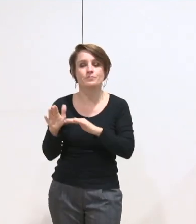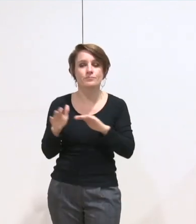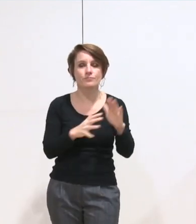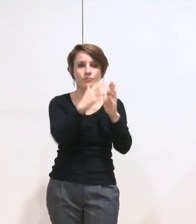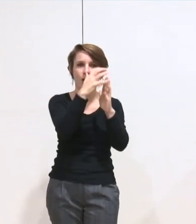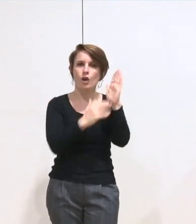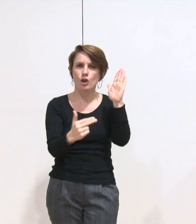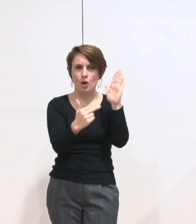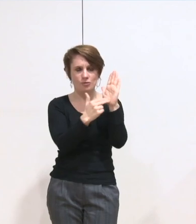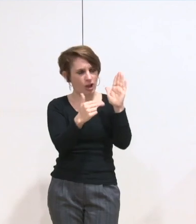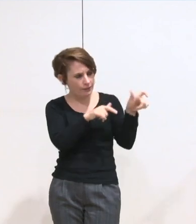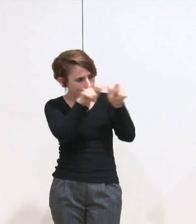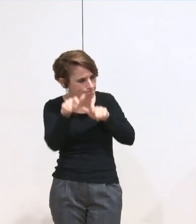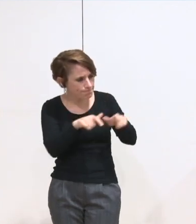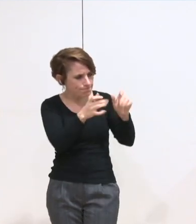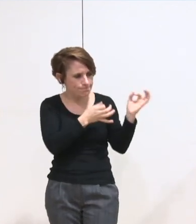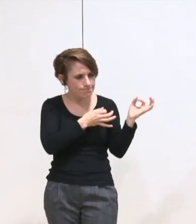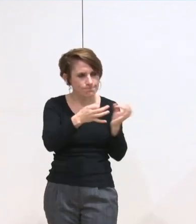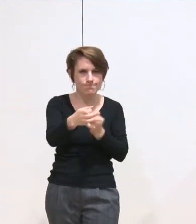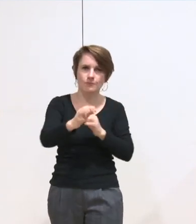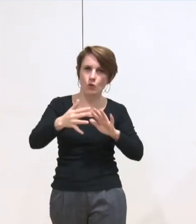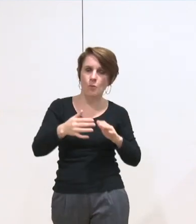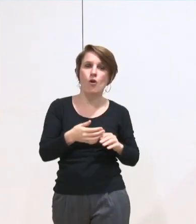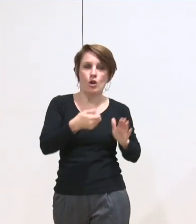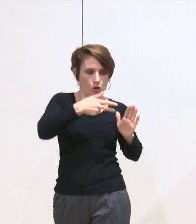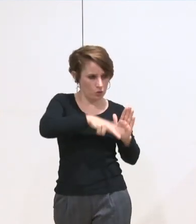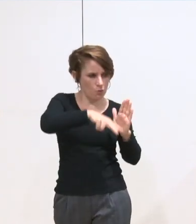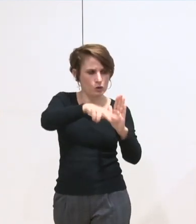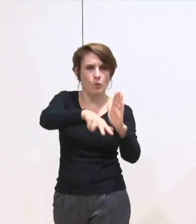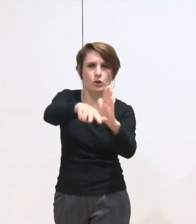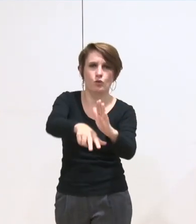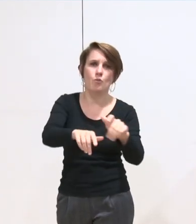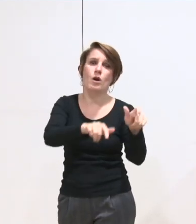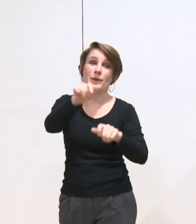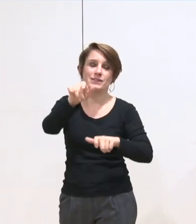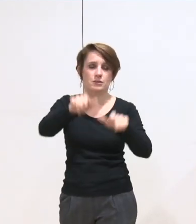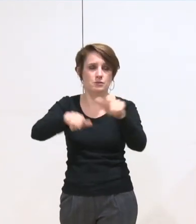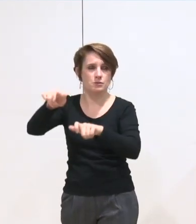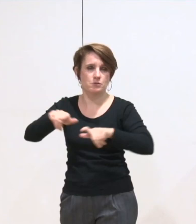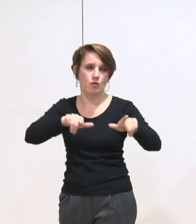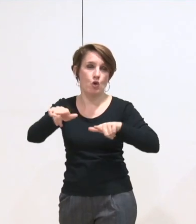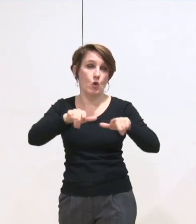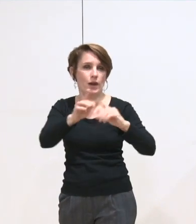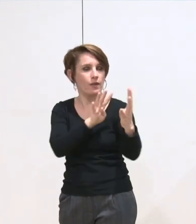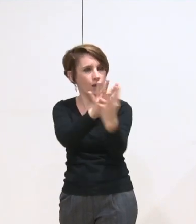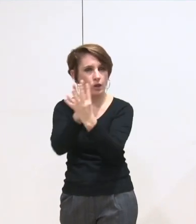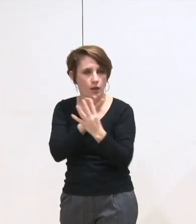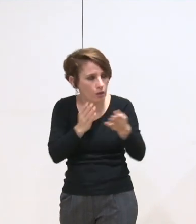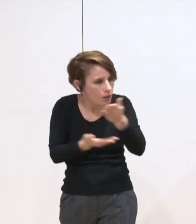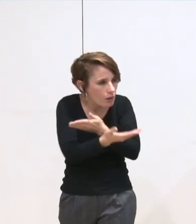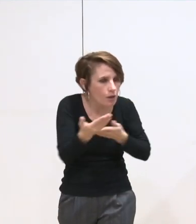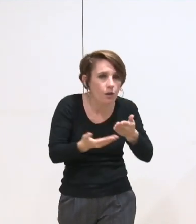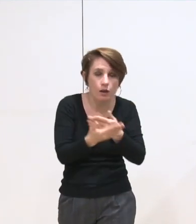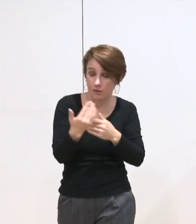Donc, un rendez-vous trimestriel avec les locataires, tel que nous l'avons fait avec Laetitia Lemoine et les services le